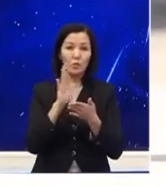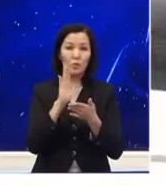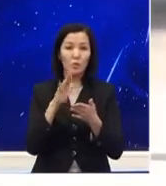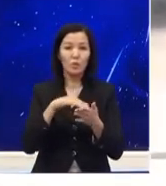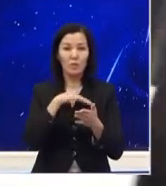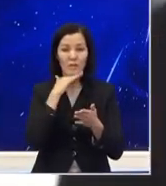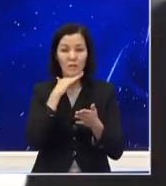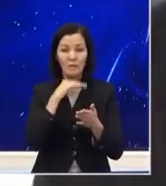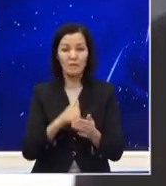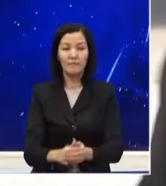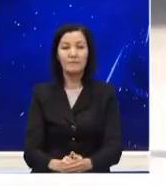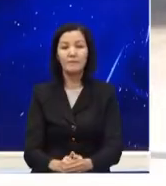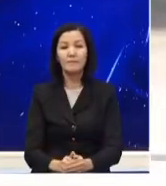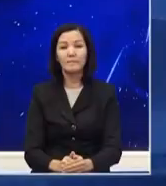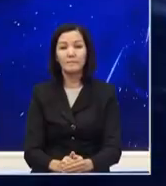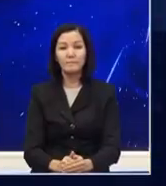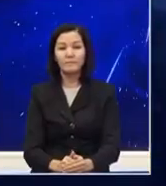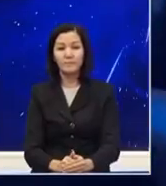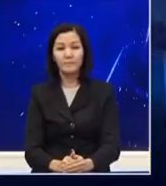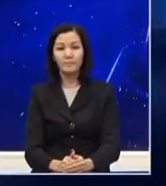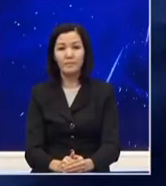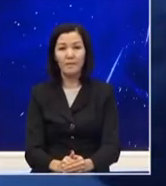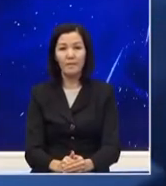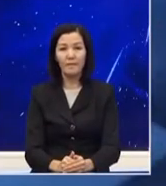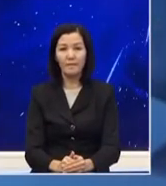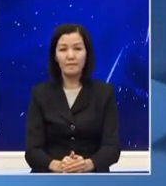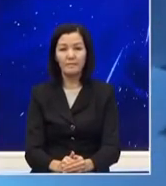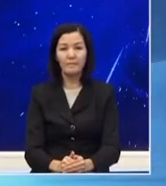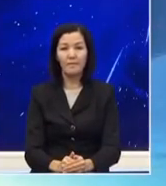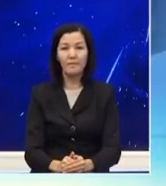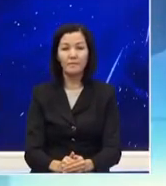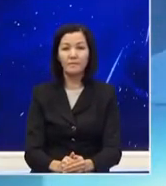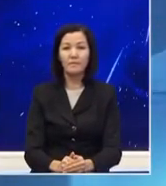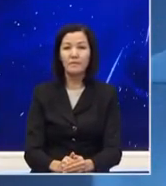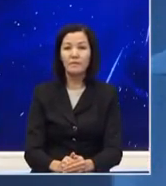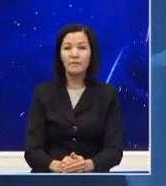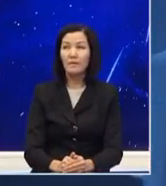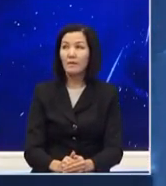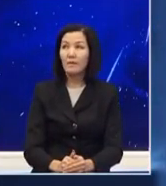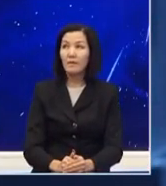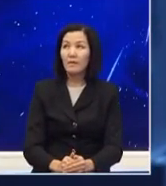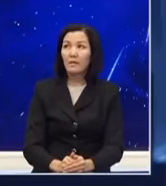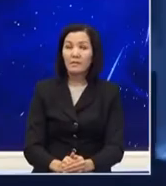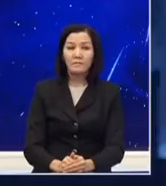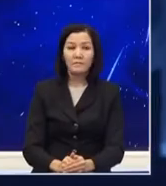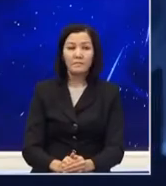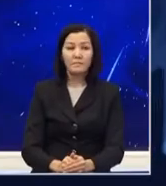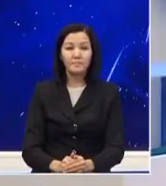тарықпайтын болады, дейді әкімдік өкілдері. Құрманжан Қасымжанұлы, Аманжол Жөнкешев, Жетісу арнасы.